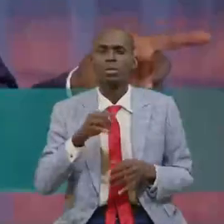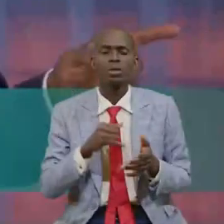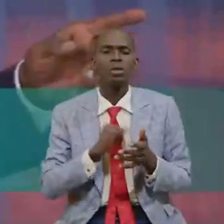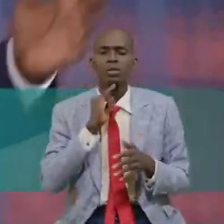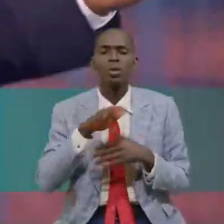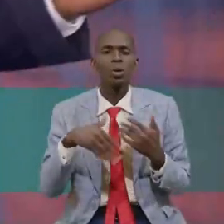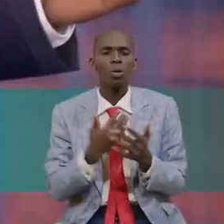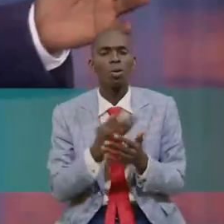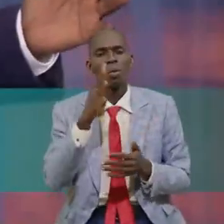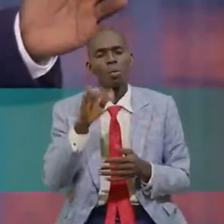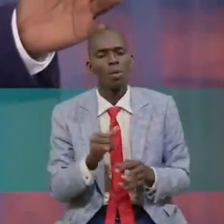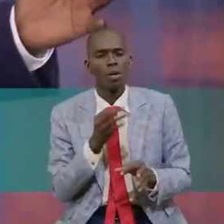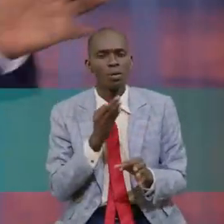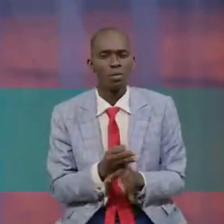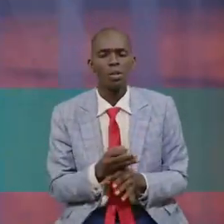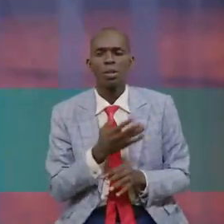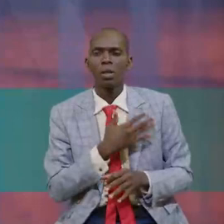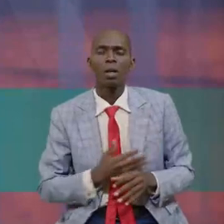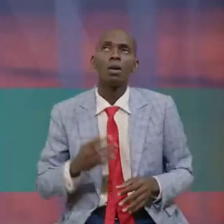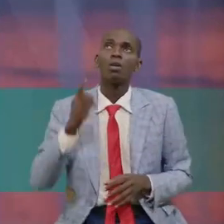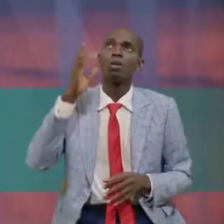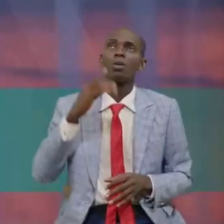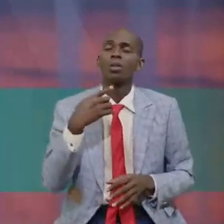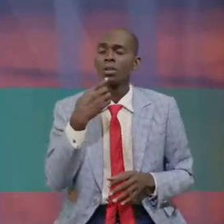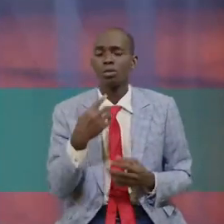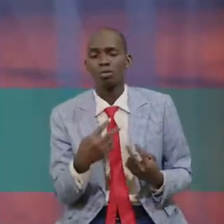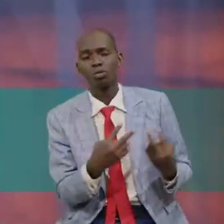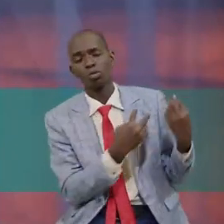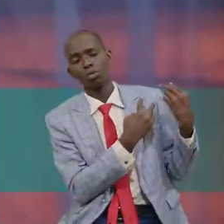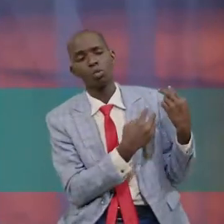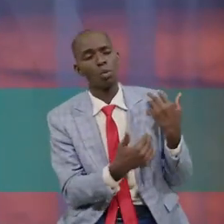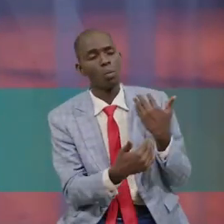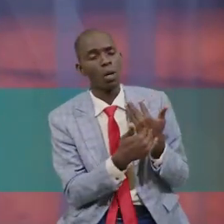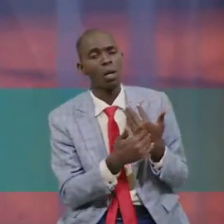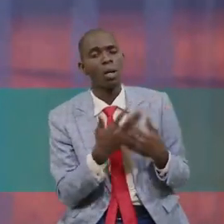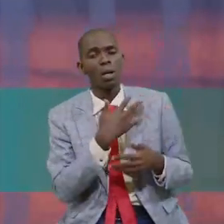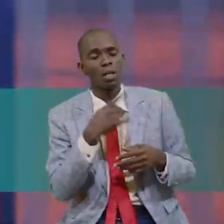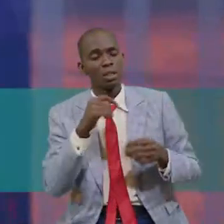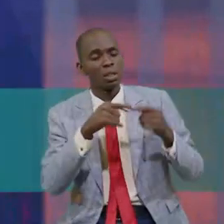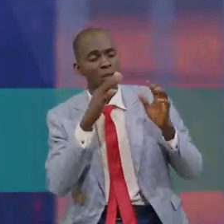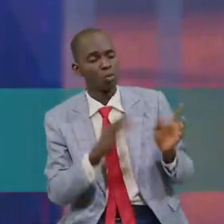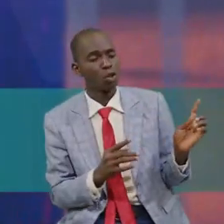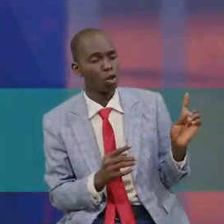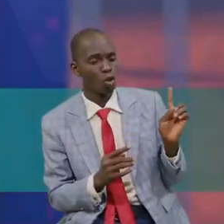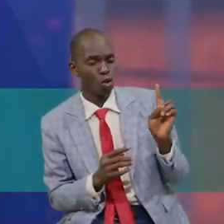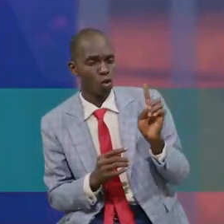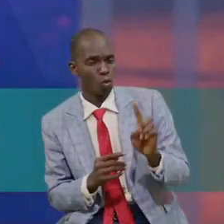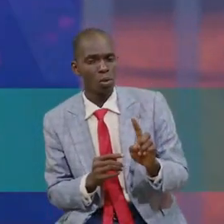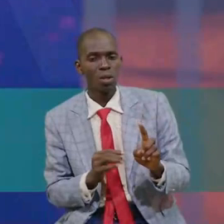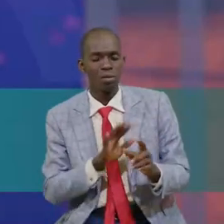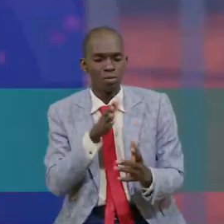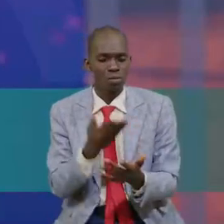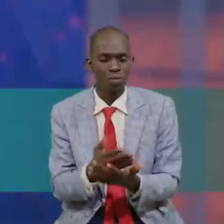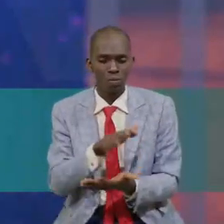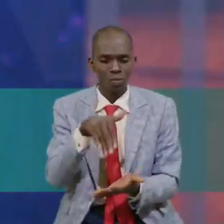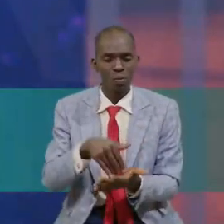dit, regarde derrière. Et les Égyptiens venaient. Ils étaient au milieu de la mer. Il dit, étends encore ta verge,